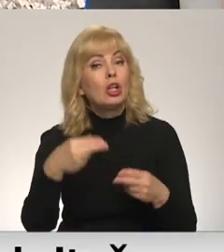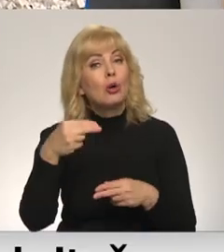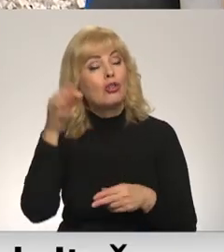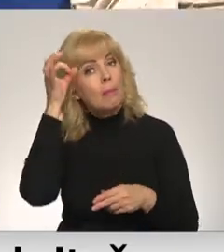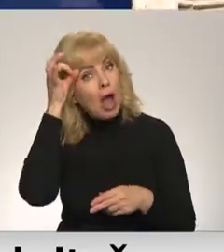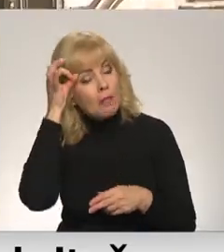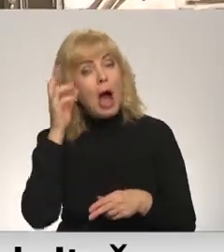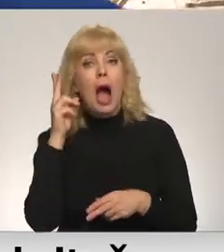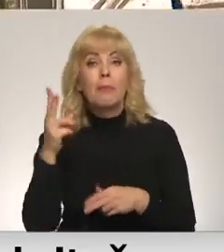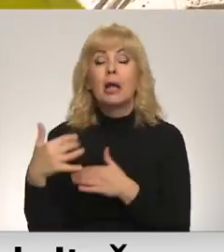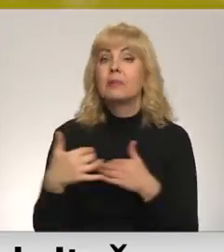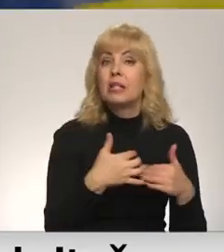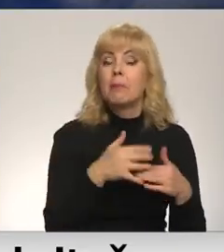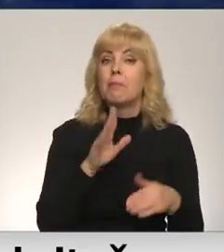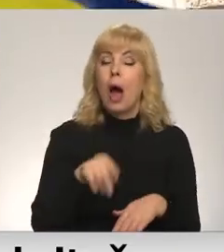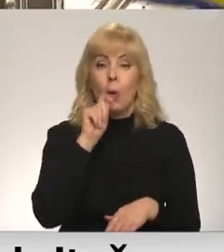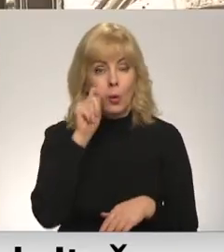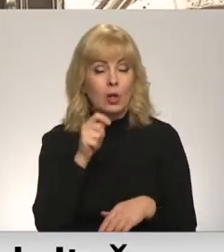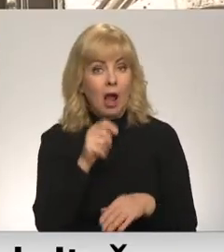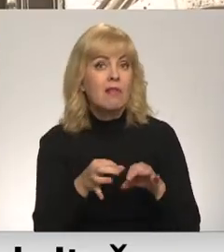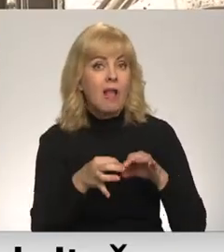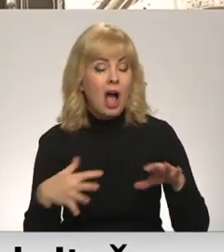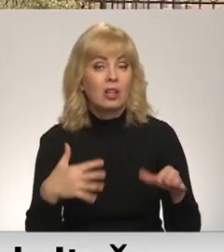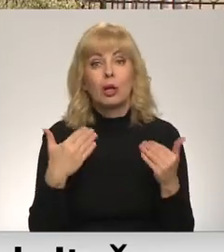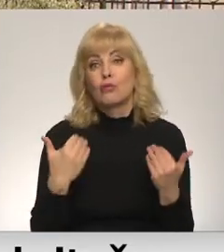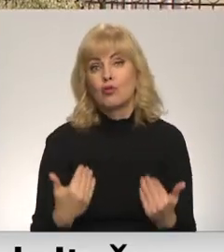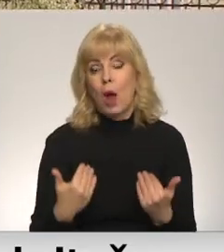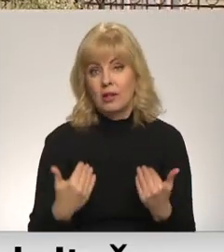apliecināta vēlme cīnīties par Ukrainas neatkarību šodien.